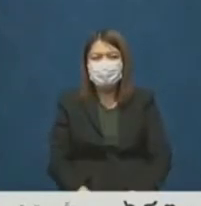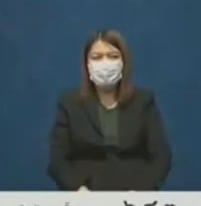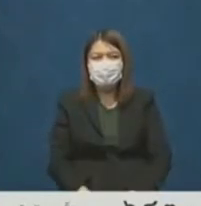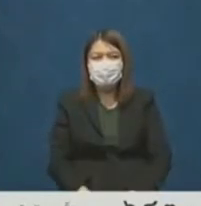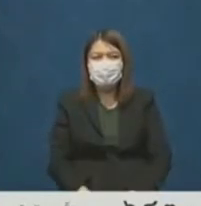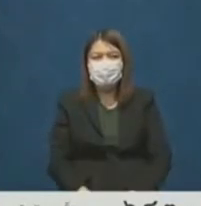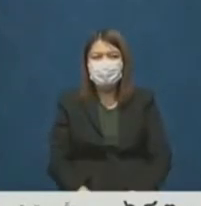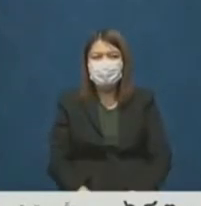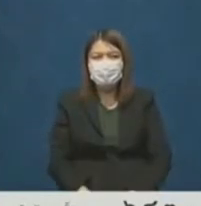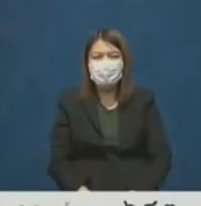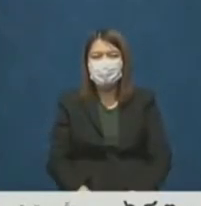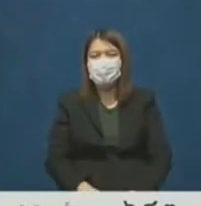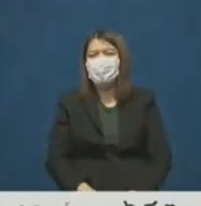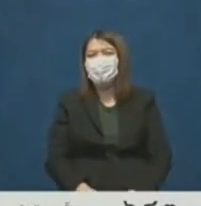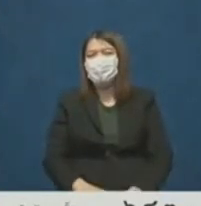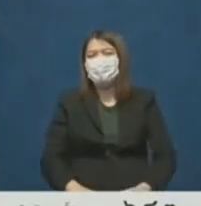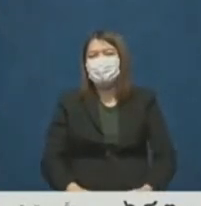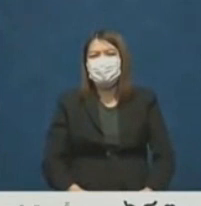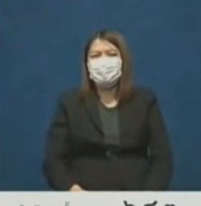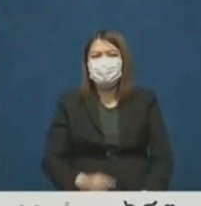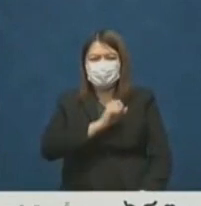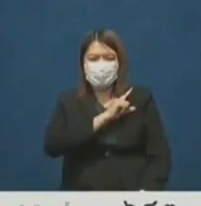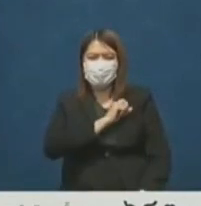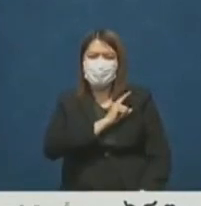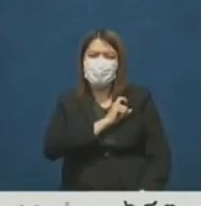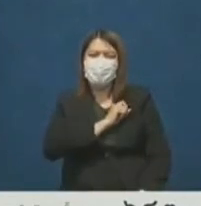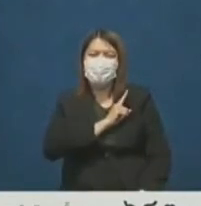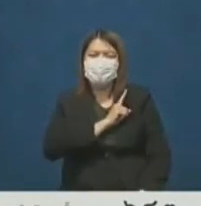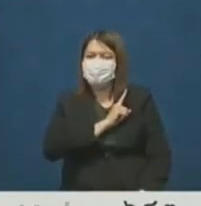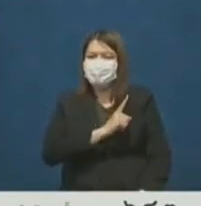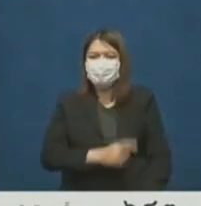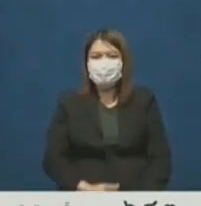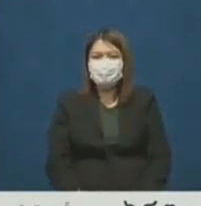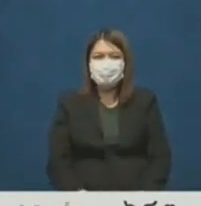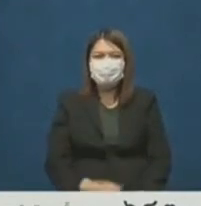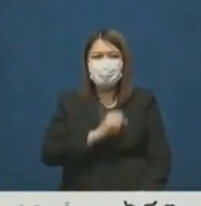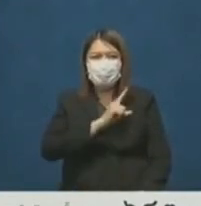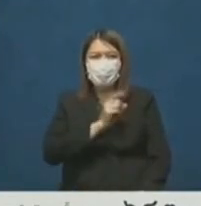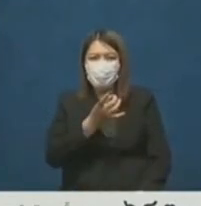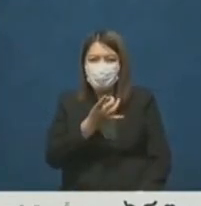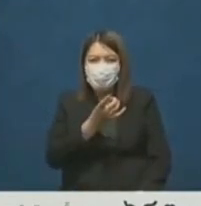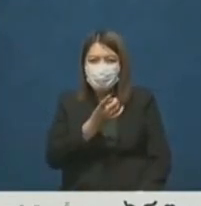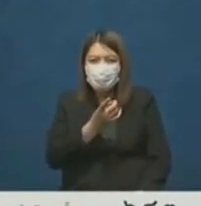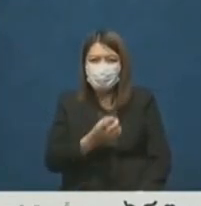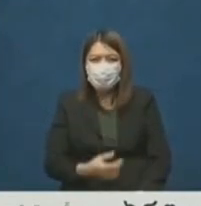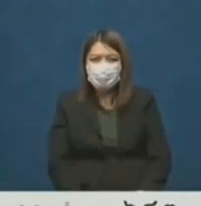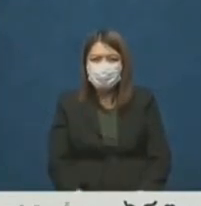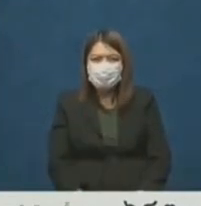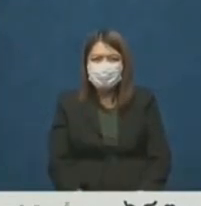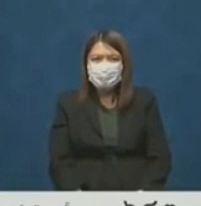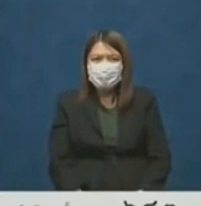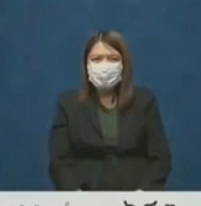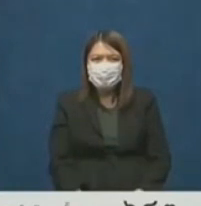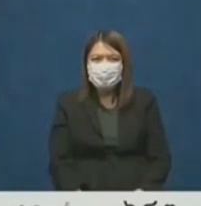คือไอ้เศษซากจากสงครามเย็นเนี่ยไม่ต้องเป็นต้องอนุรักษ์เอาไว้นะครับผมคิดว่าศาสนาก็เหมือนกันท่านเขียนเอาไว้เนี่ยศาสนาอะไรครับไม่เห็นบอกเลย